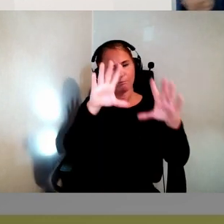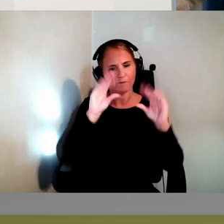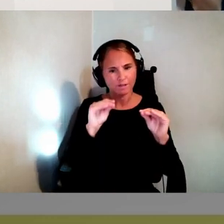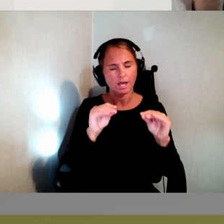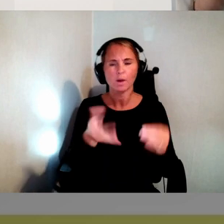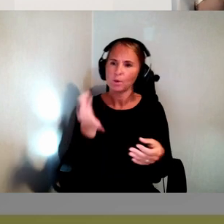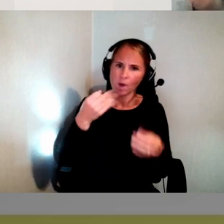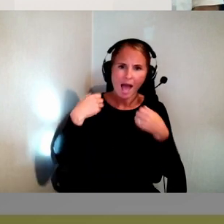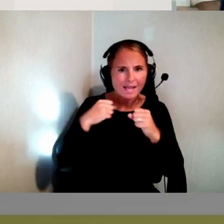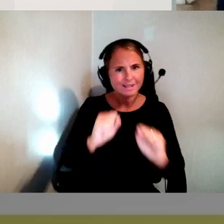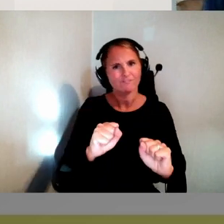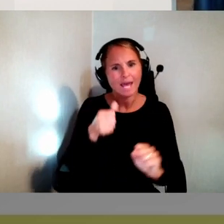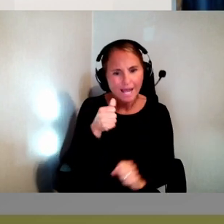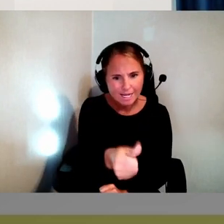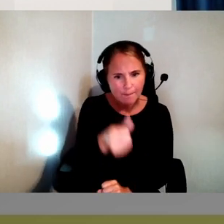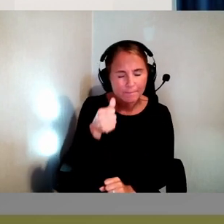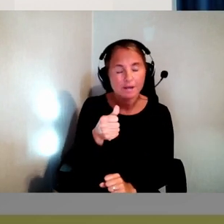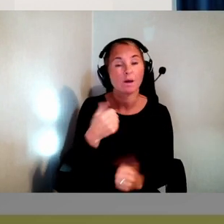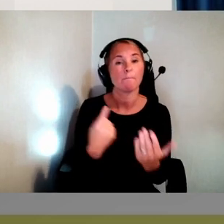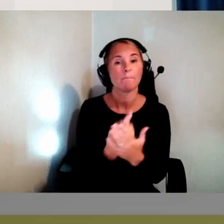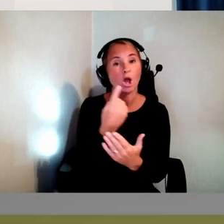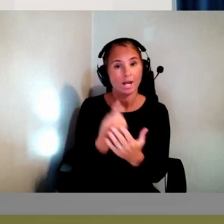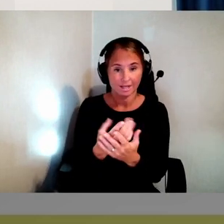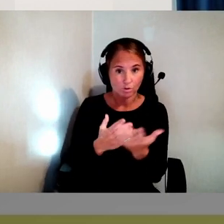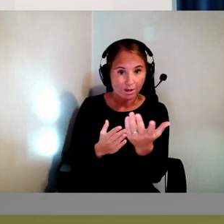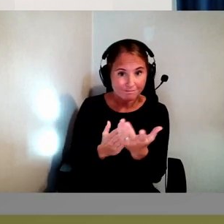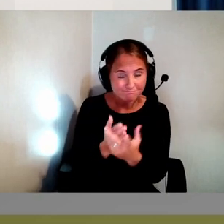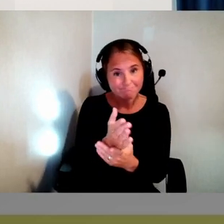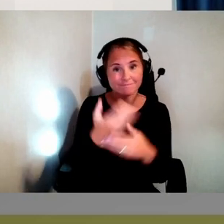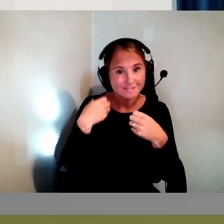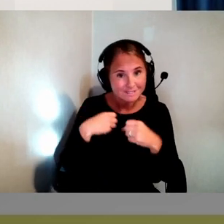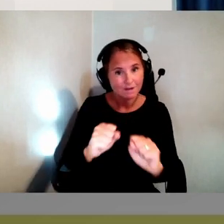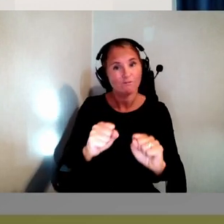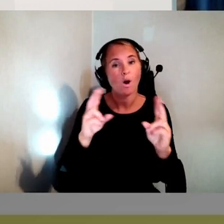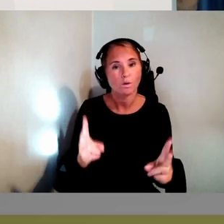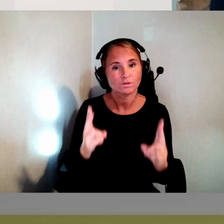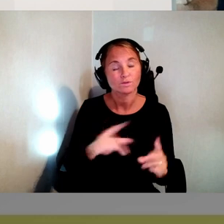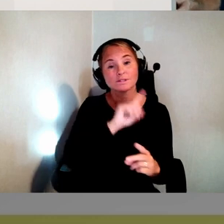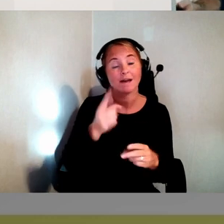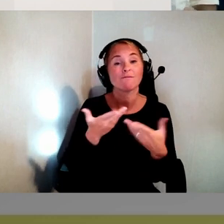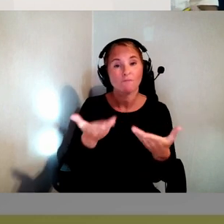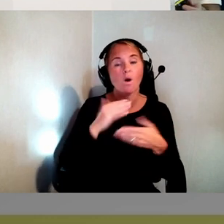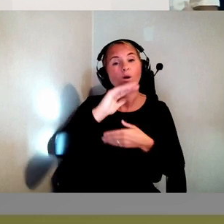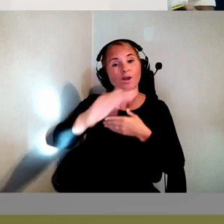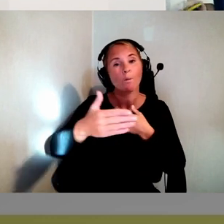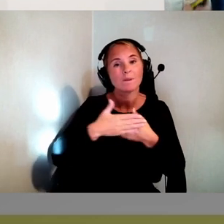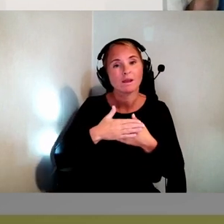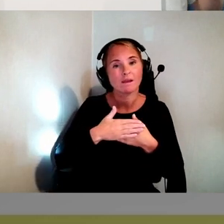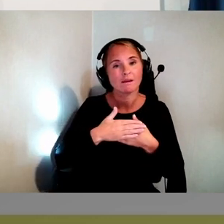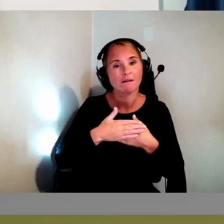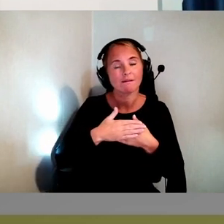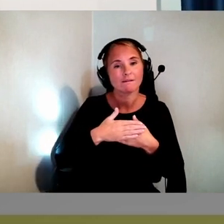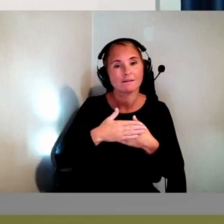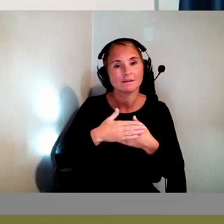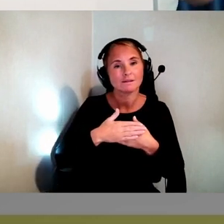aktiverar den och sen kunna göra det faktiskt eh och sen ska man få då en återkoppling och när det gäller då de